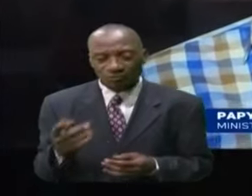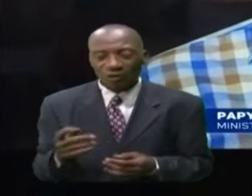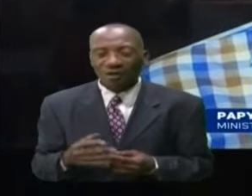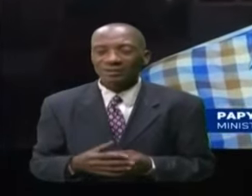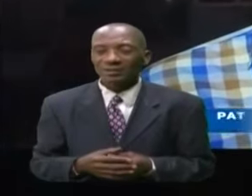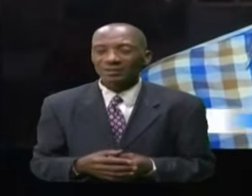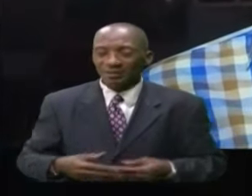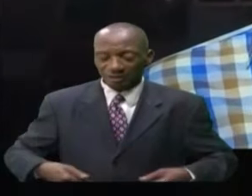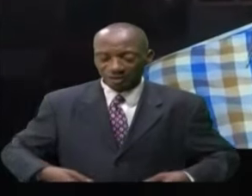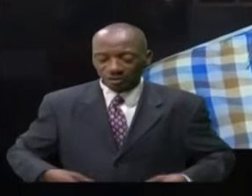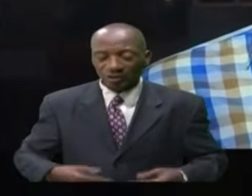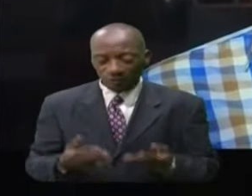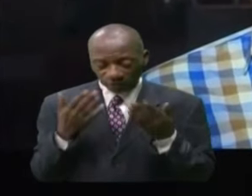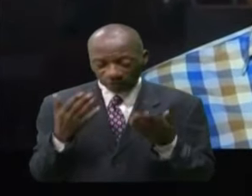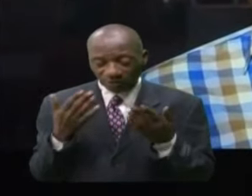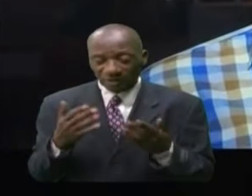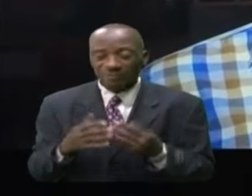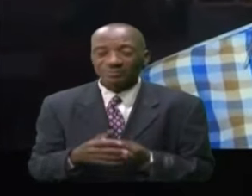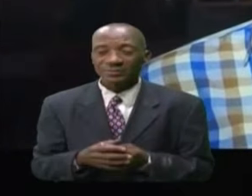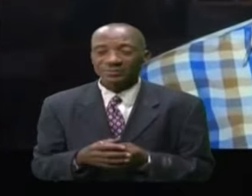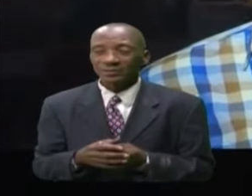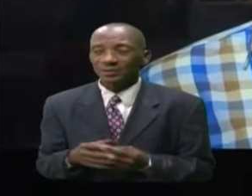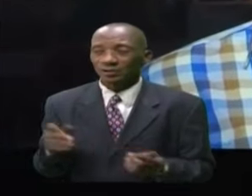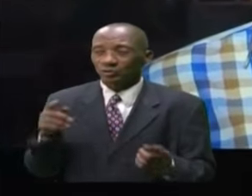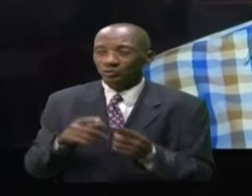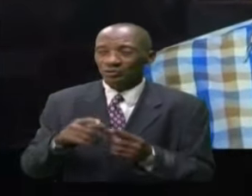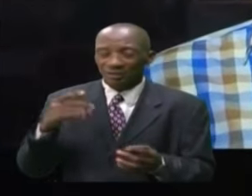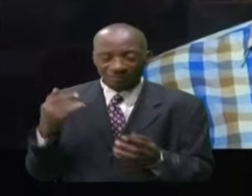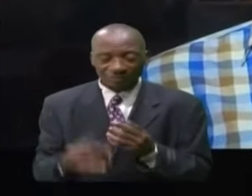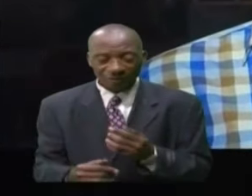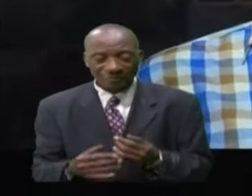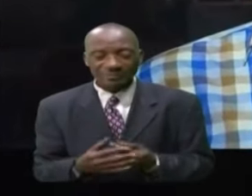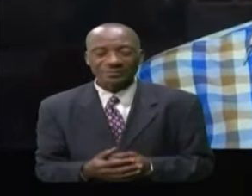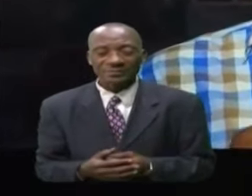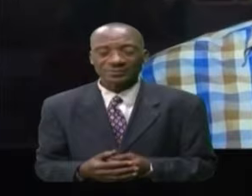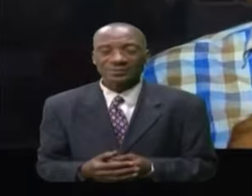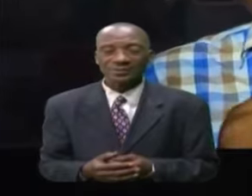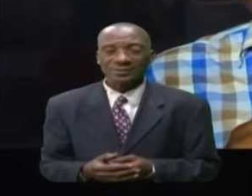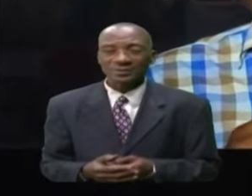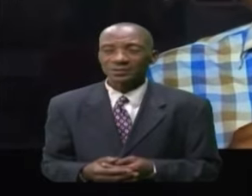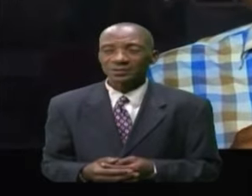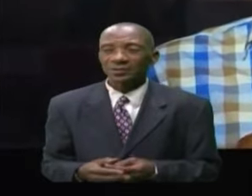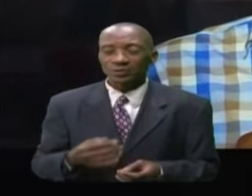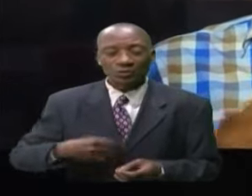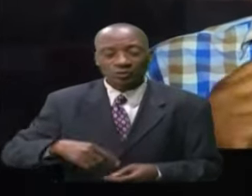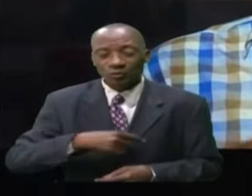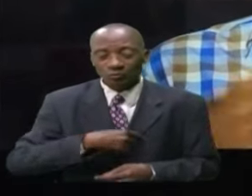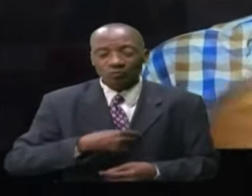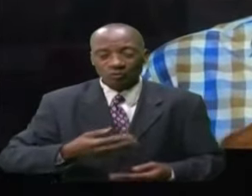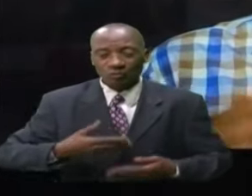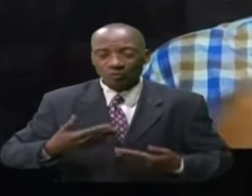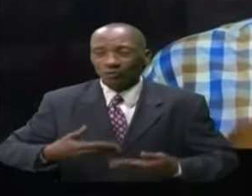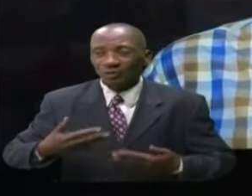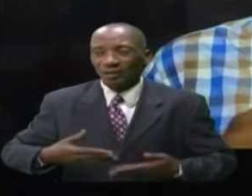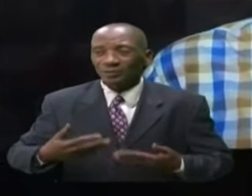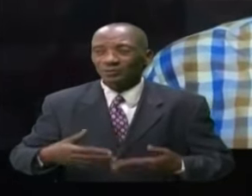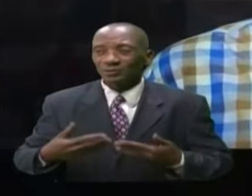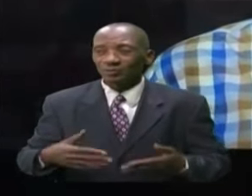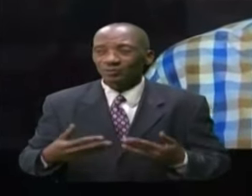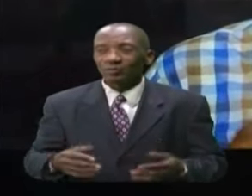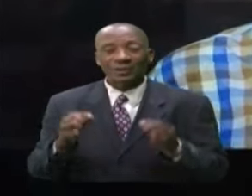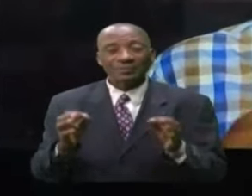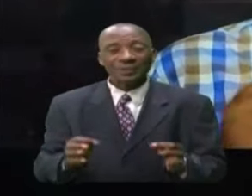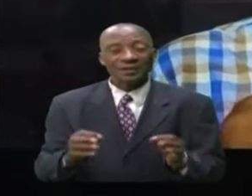Moi, je l'ai connu, je suis son fils, je l'ai connu comme agent de l'État, mais aujourd'hui, il est professeur docteur. Un professeur docteur résident